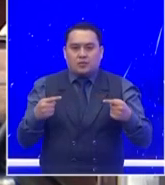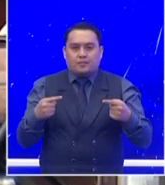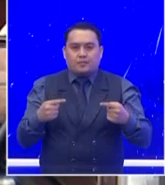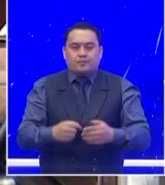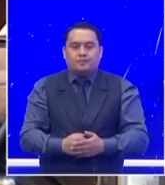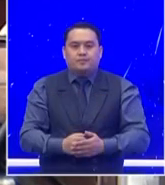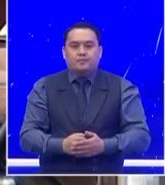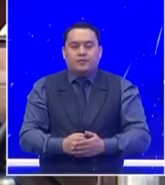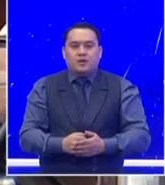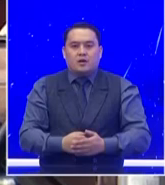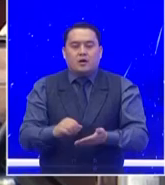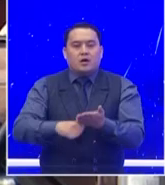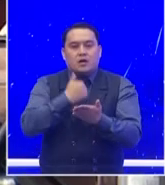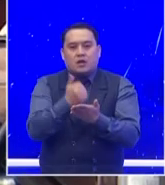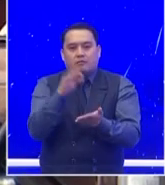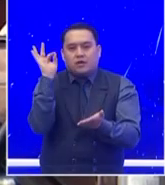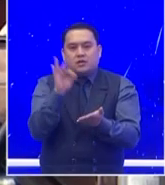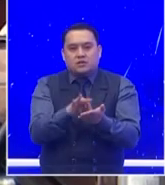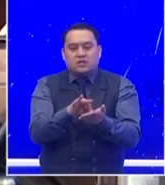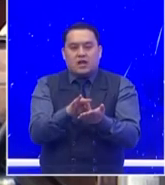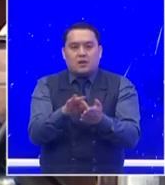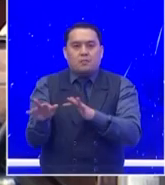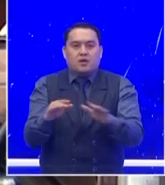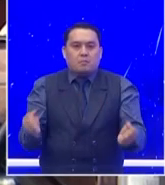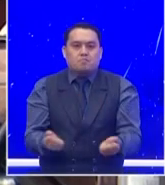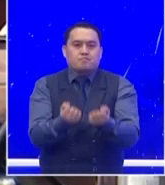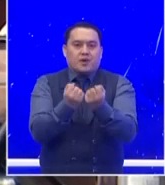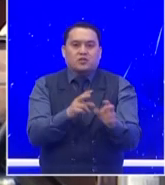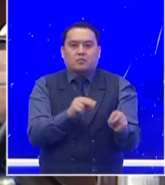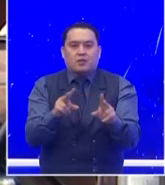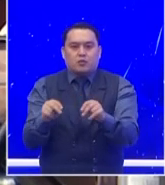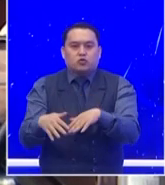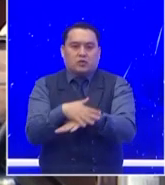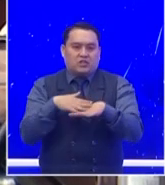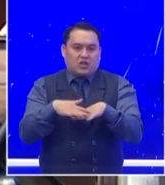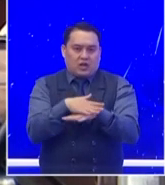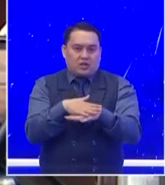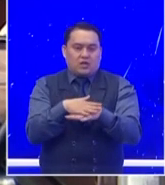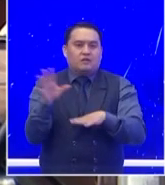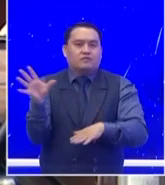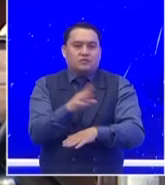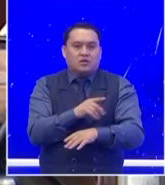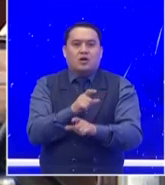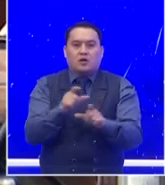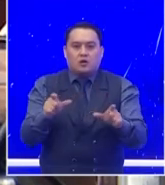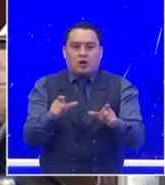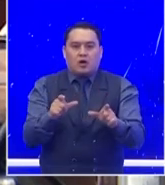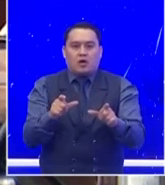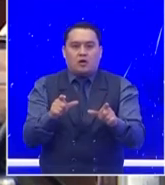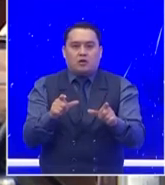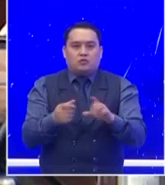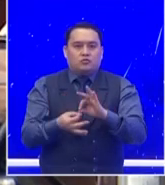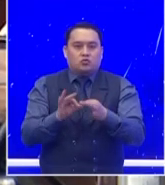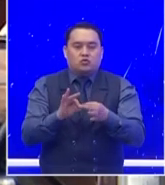экономику. Основной целью данных мер является поддержание благосостояния населения. Никто из наших граждан не будет оставлен в